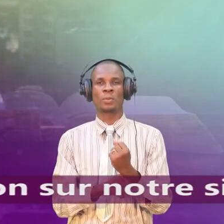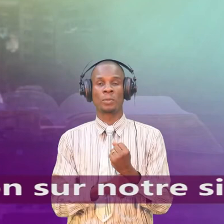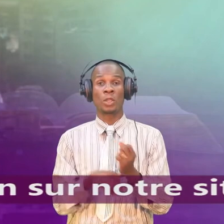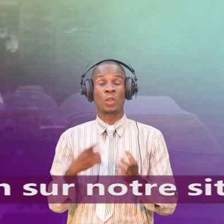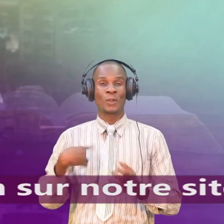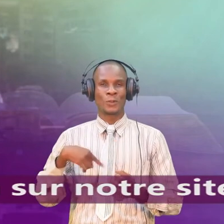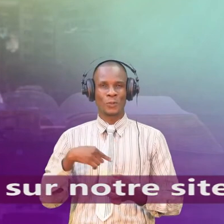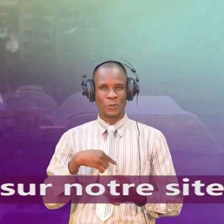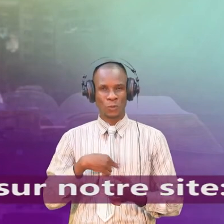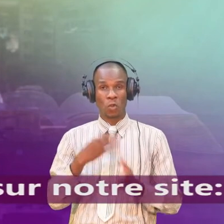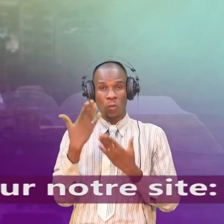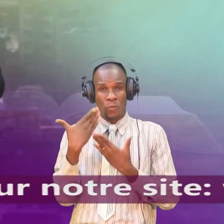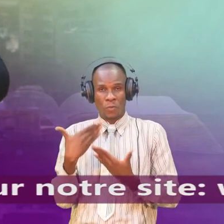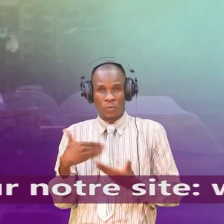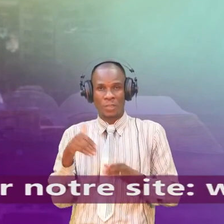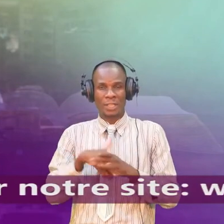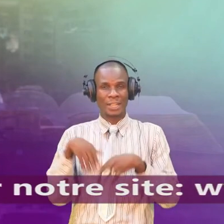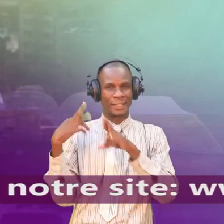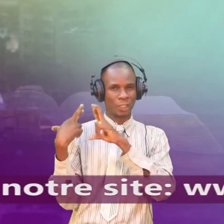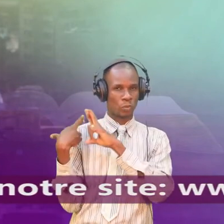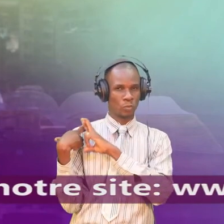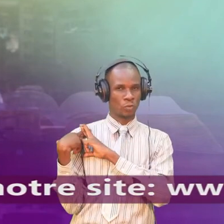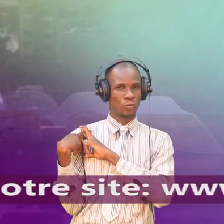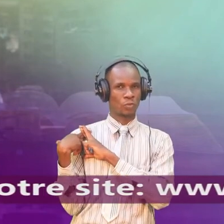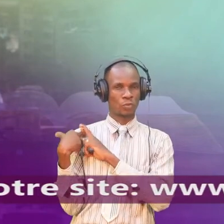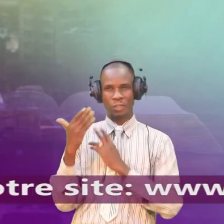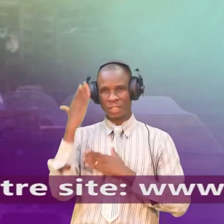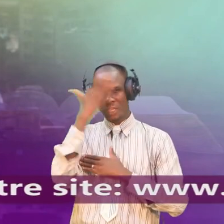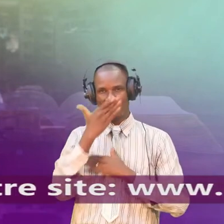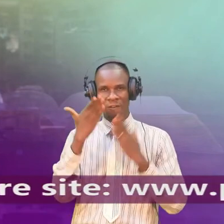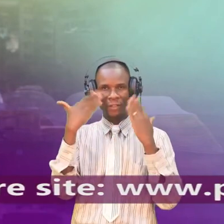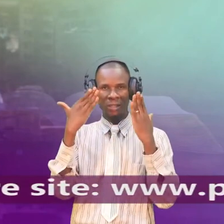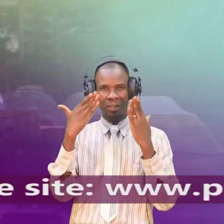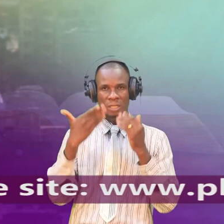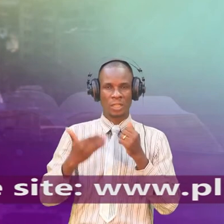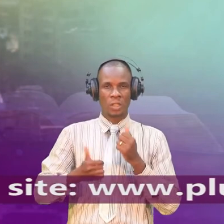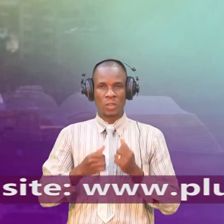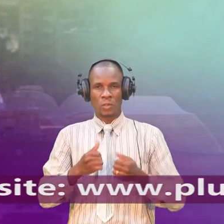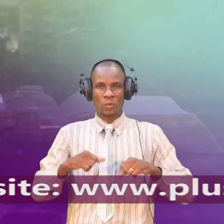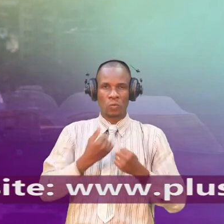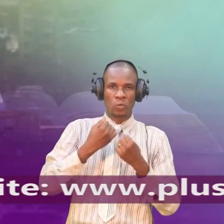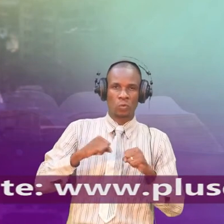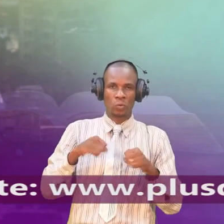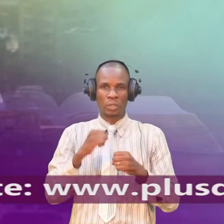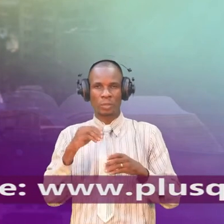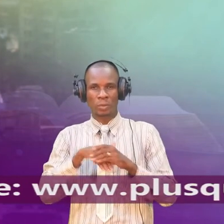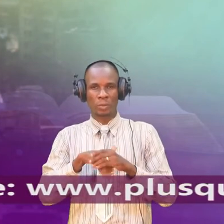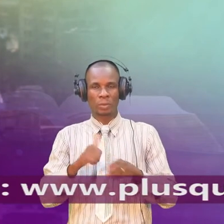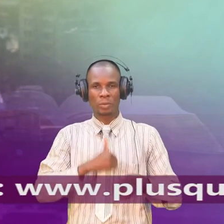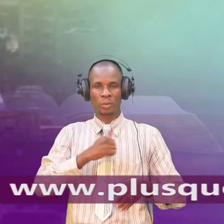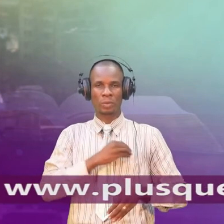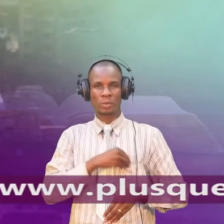Katika Mwanzo sura 3 inasema dhambi na mabaya katika ulimwengu